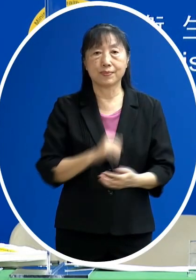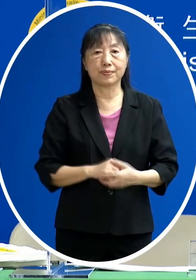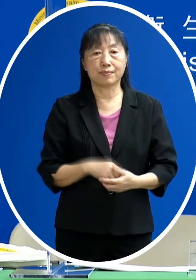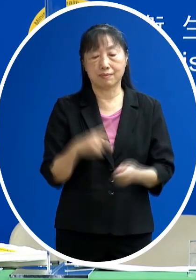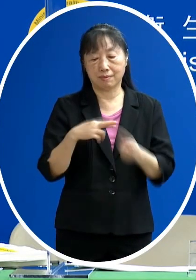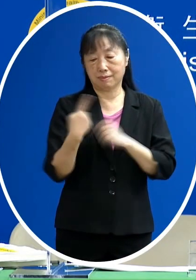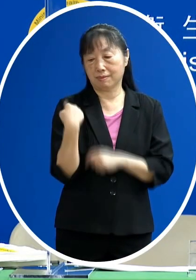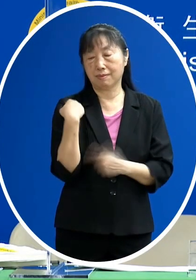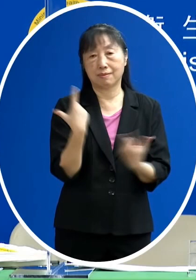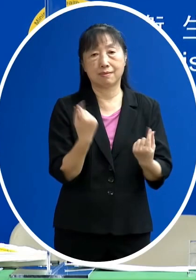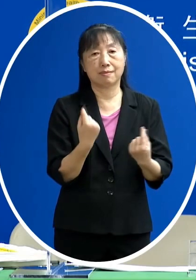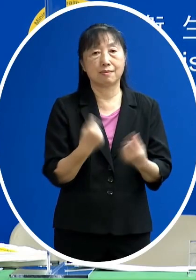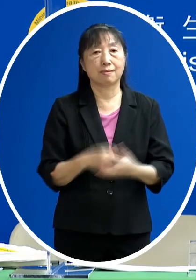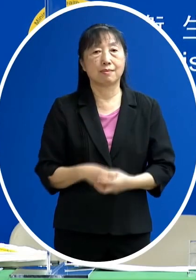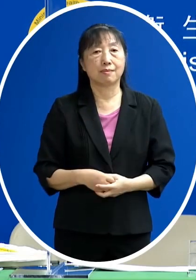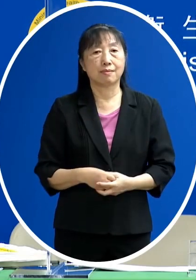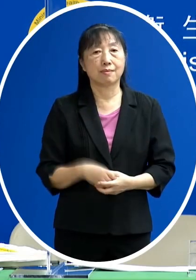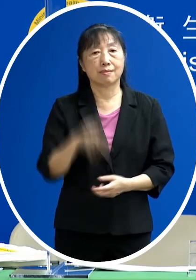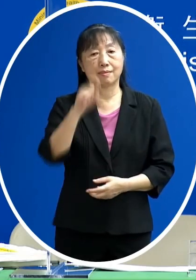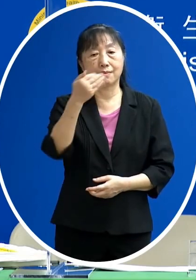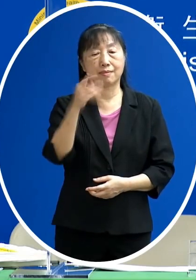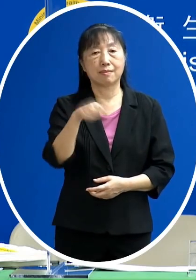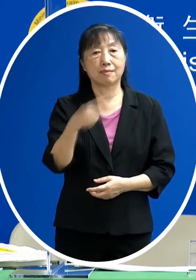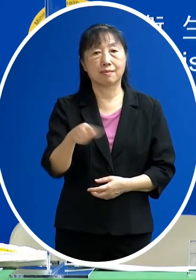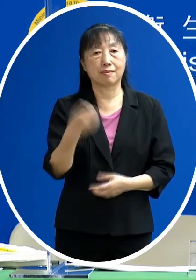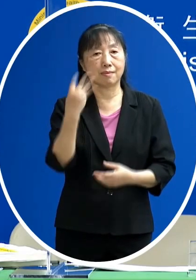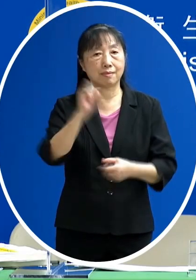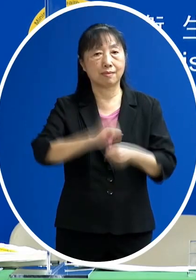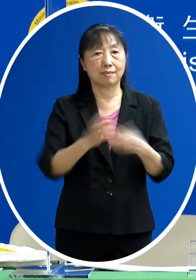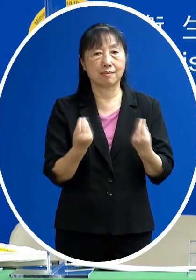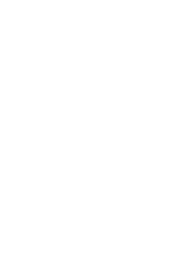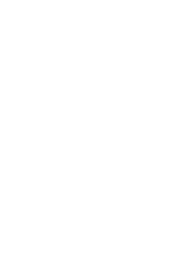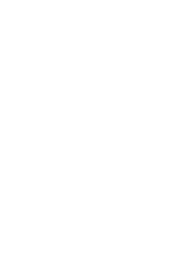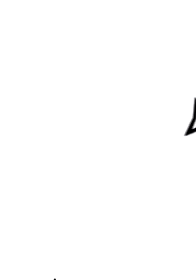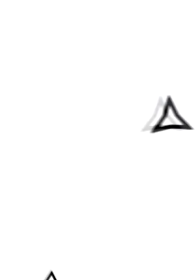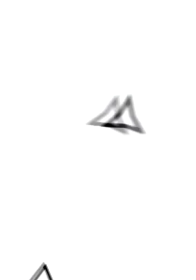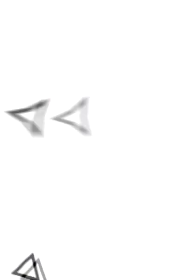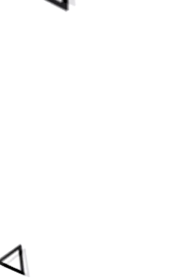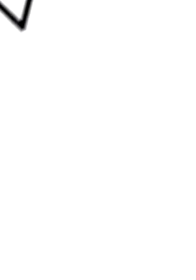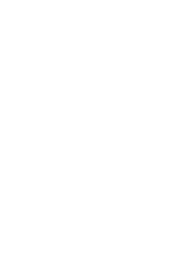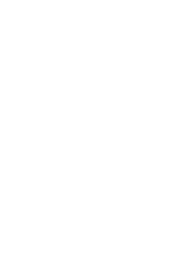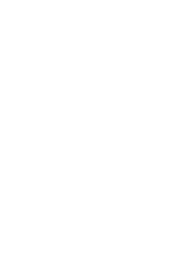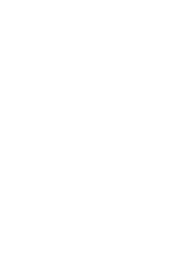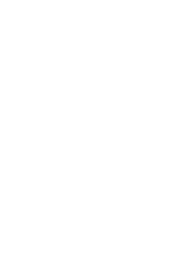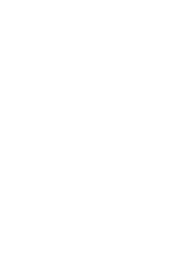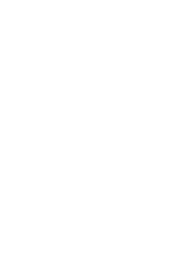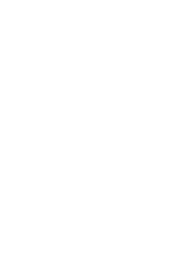昨天一样仍然是维持19位，没有新增。